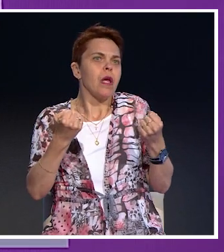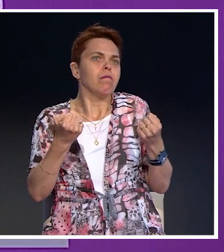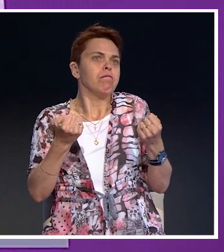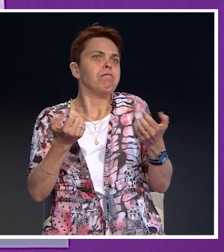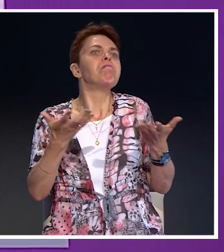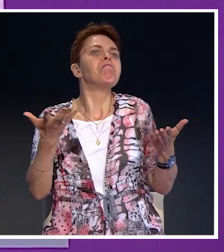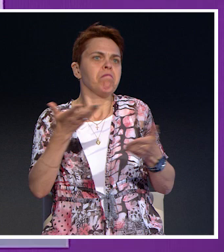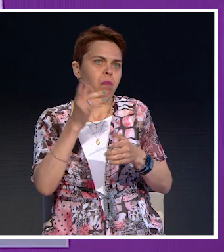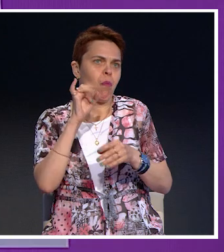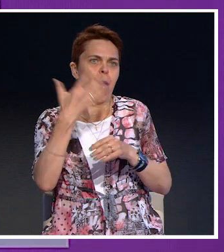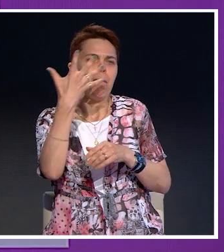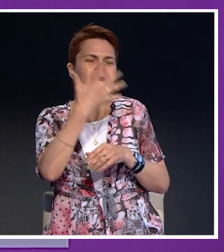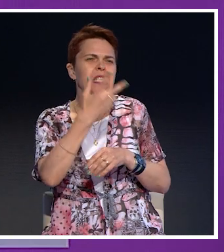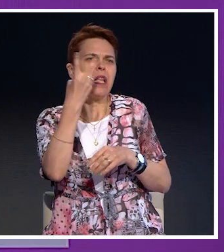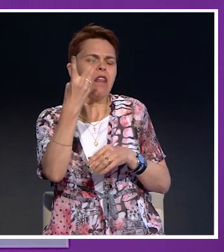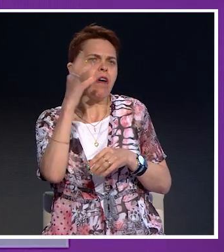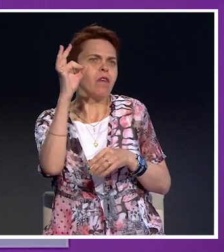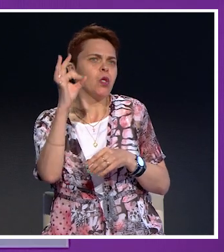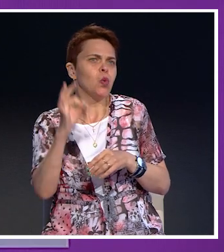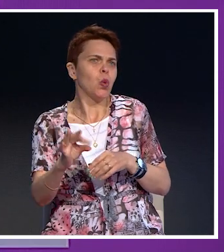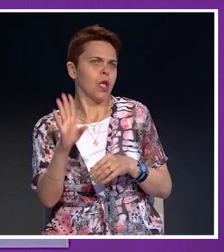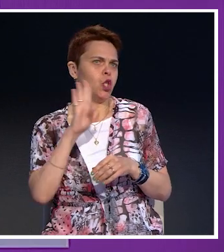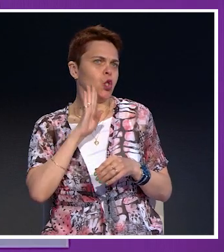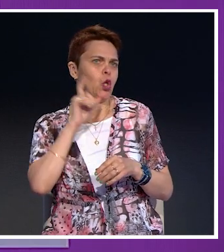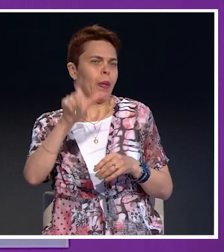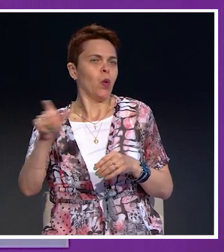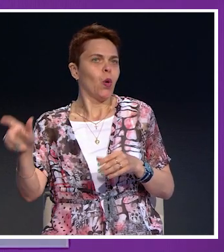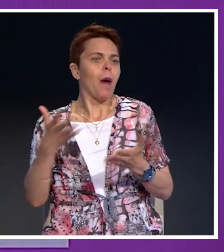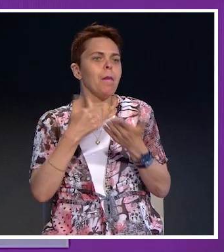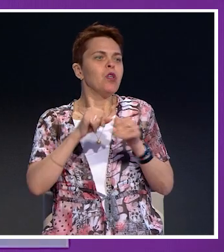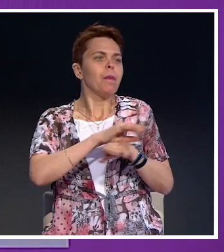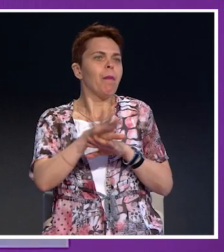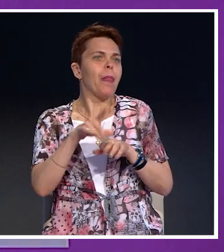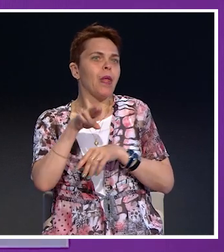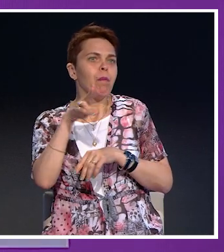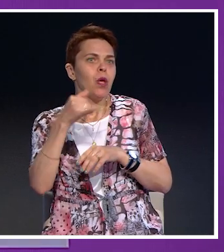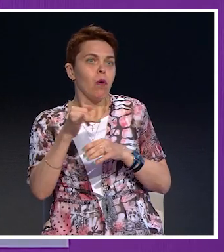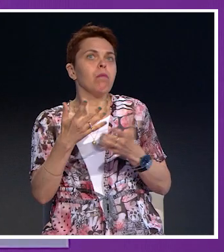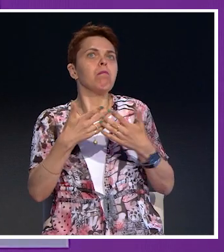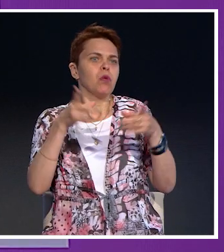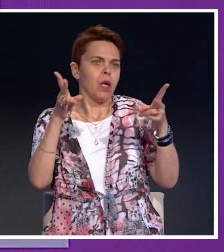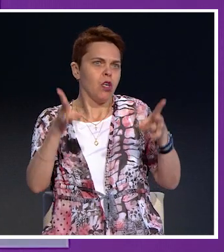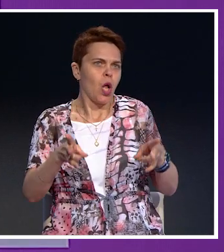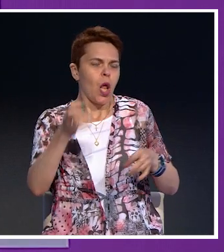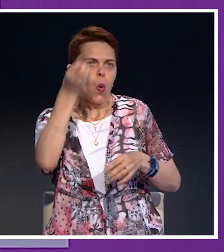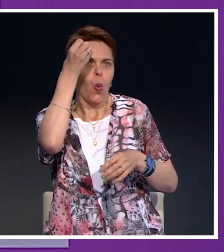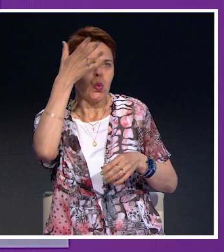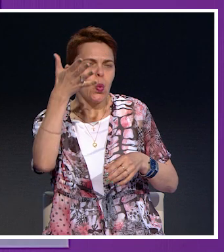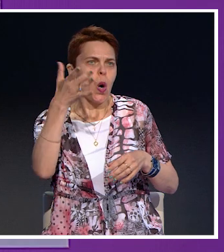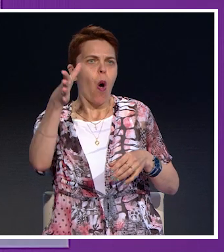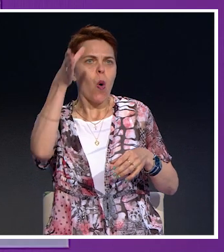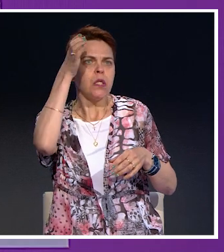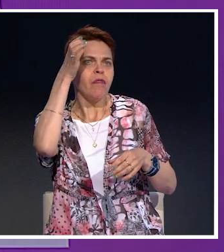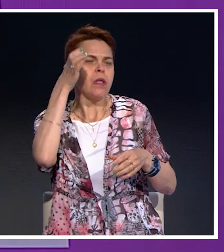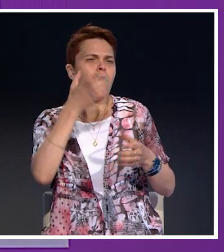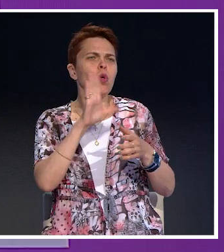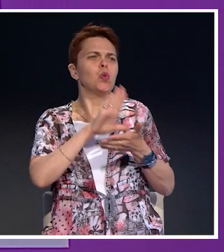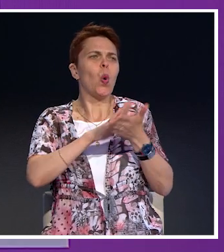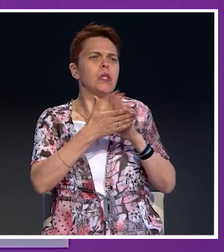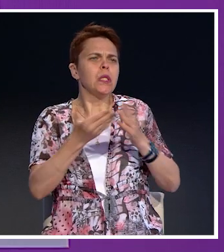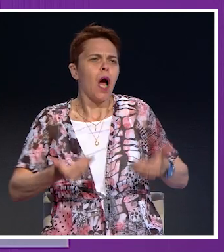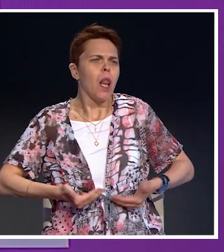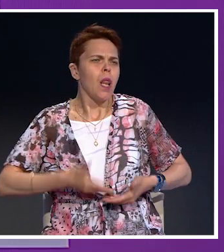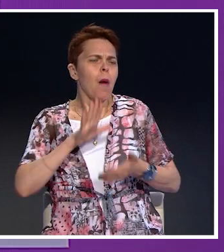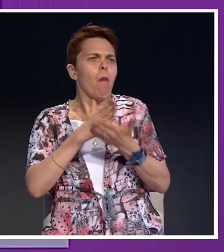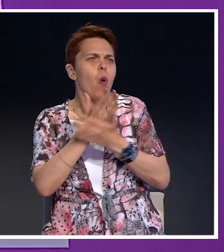працює понад 82% жінок. Через пандемію постраждали освіта, культура, сфера